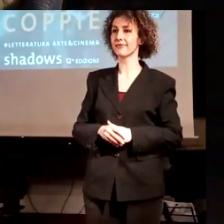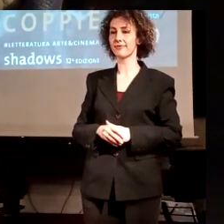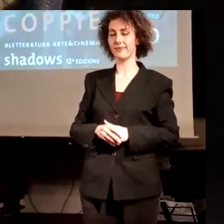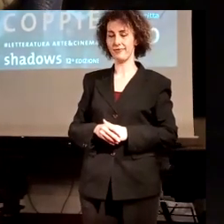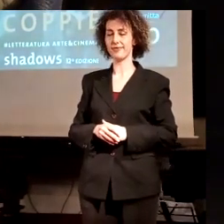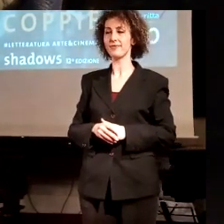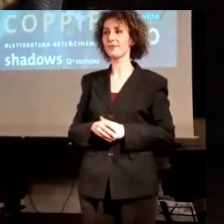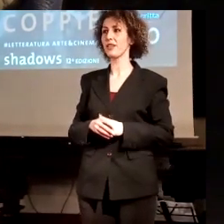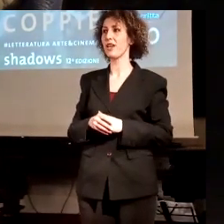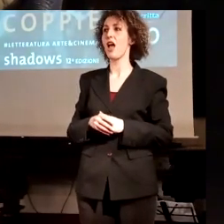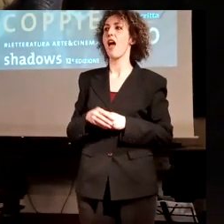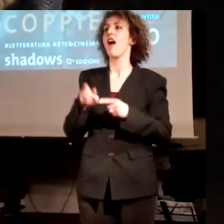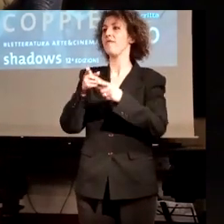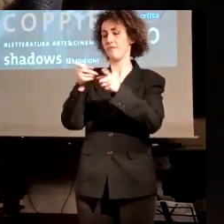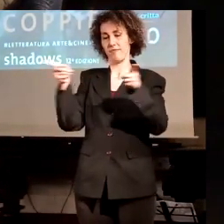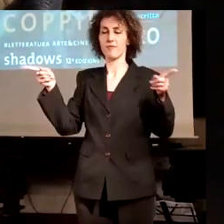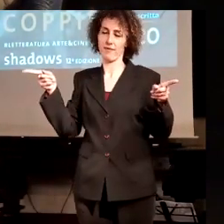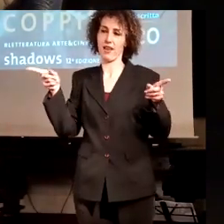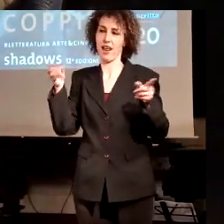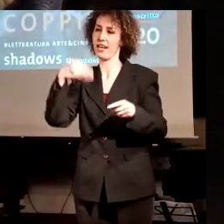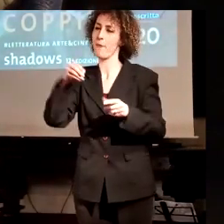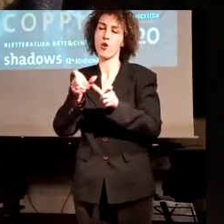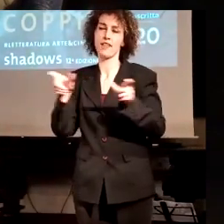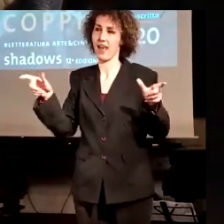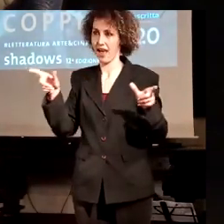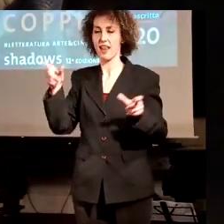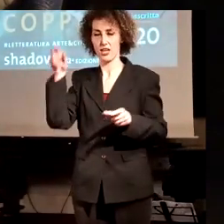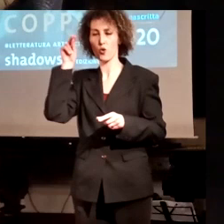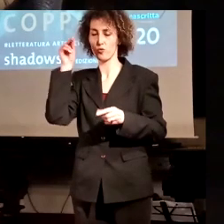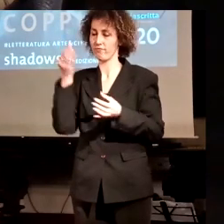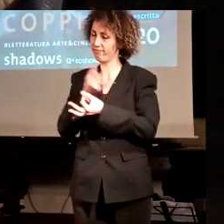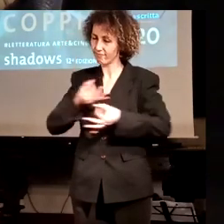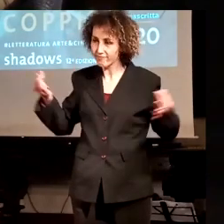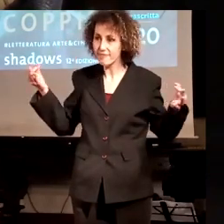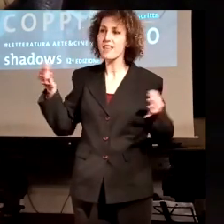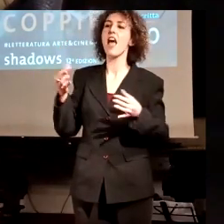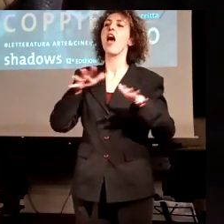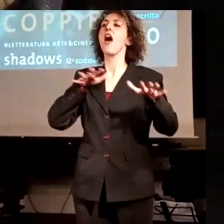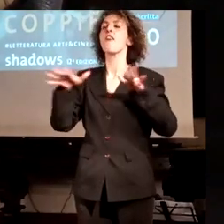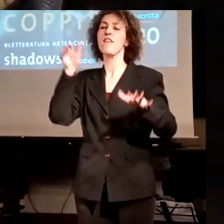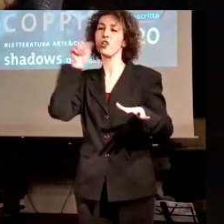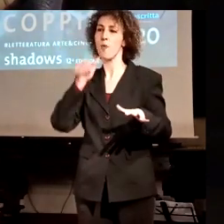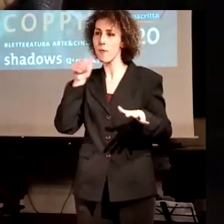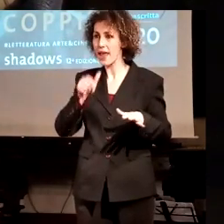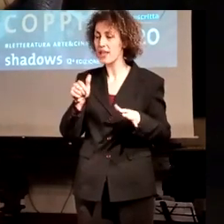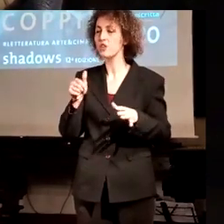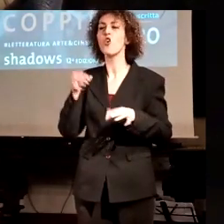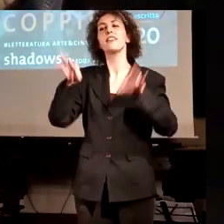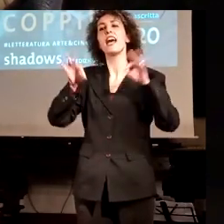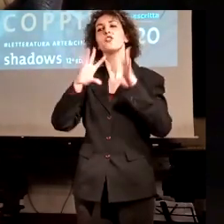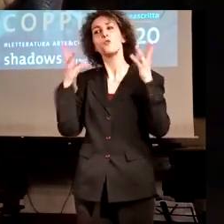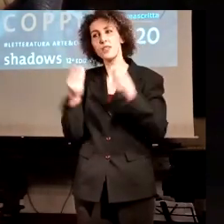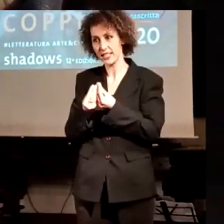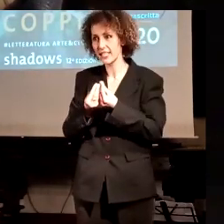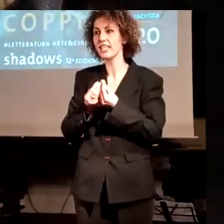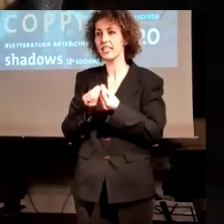tutto il pubblico napoletano in particolare lo conosce molto bene falso movimento teatri uniti un pezzo fondante della storia del teatro